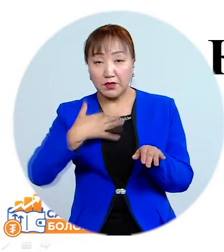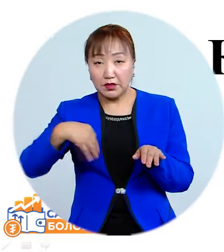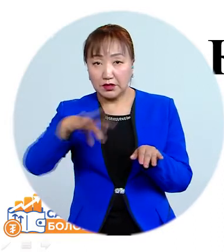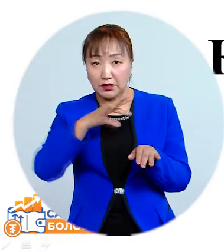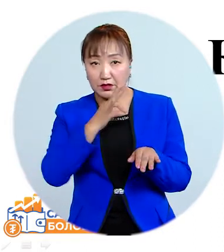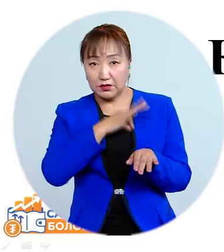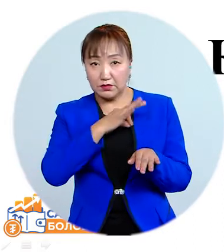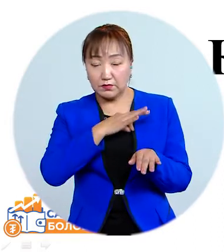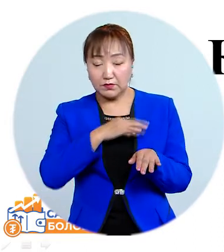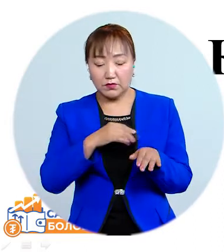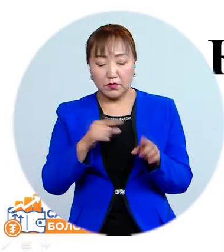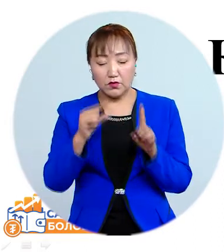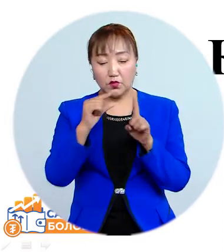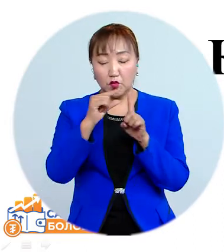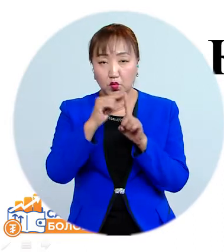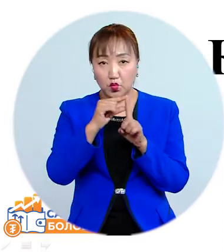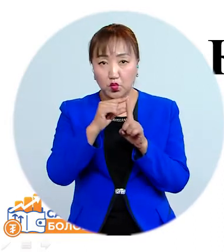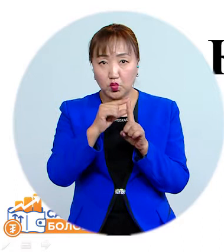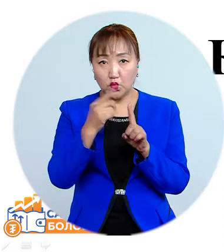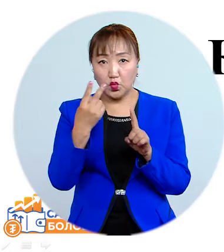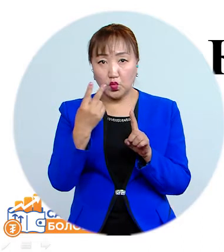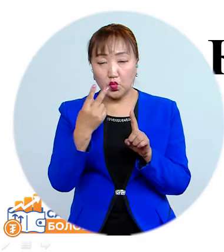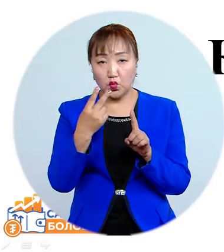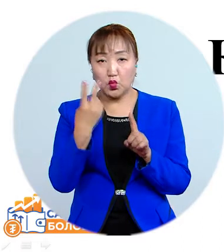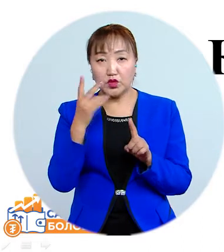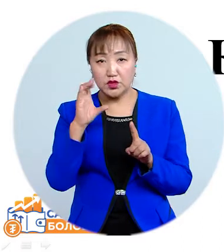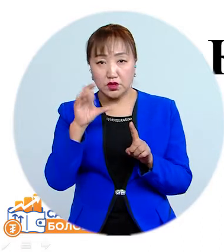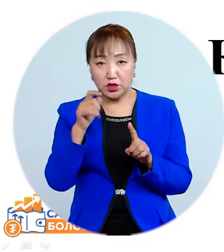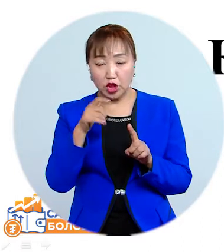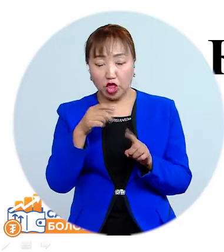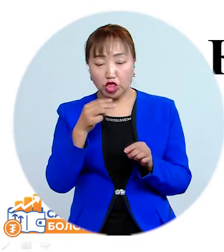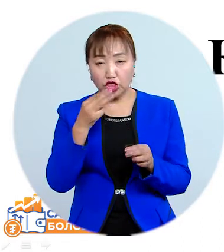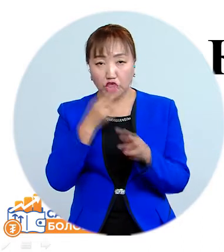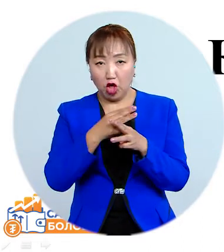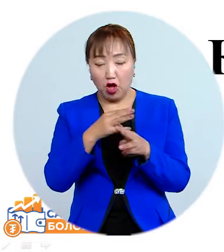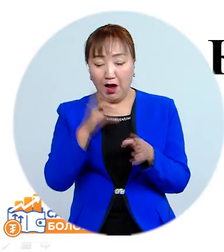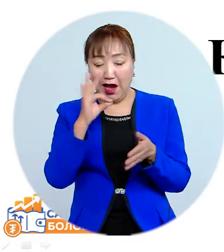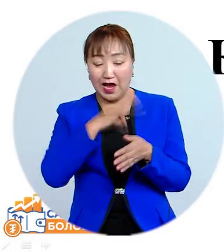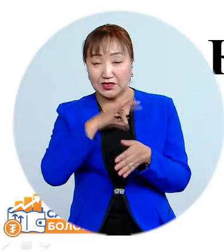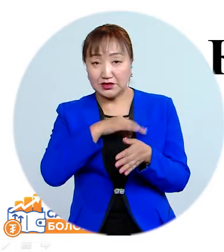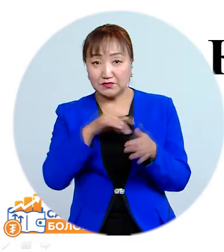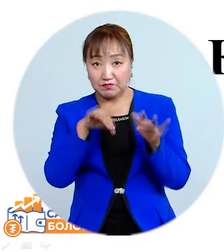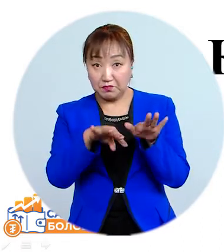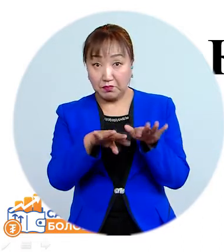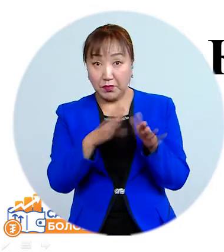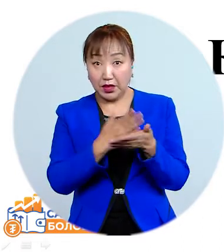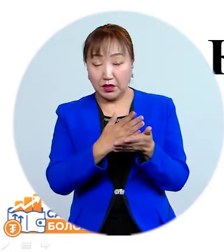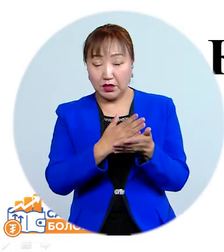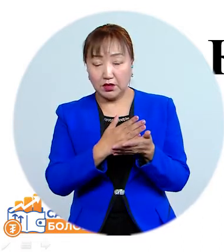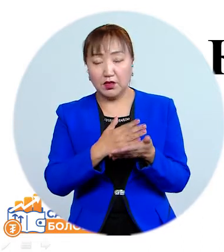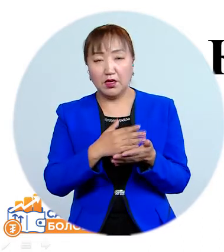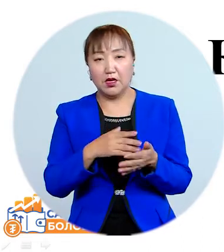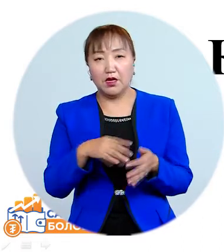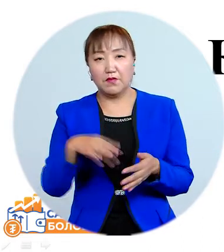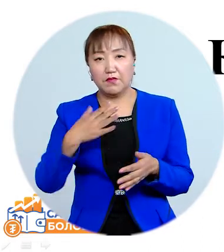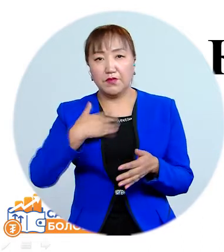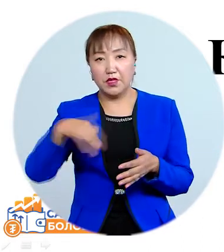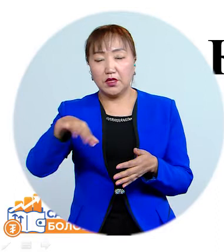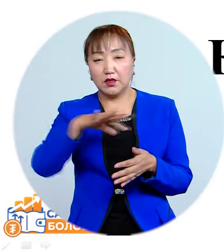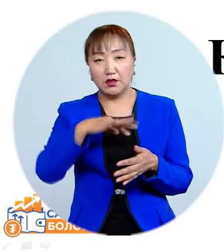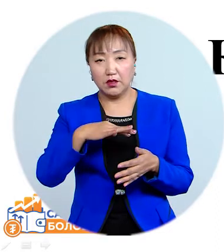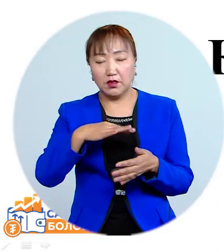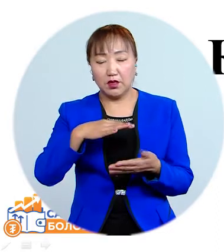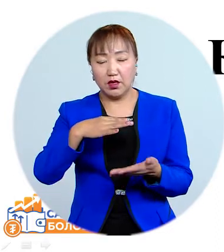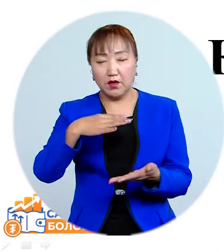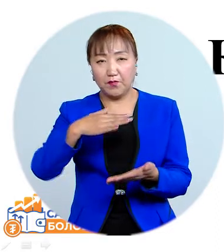үсэг, тоо зэргийг одоо хамтгаж ашиглах нь бол маш чухал байдаг. За мөн компьютерийн дэлгэц автоматар таны буснаас одоо